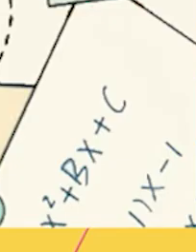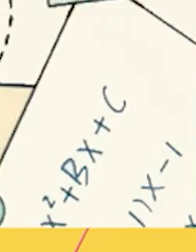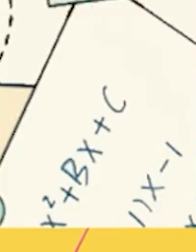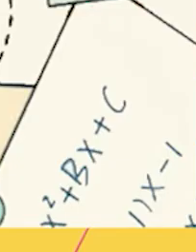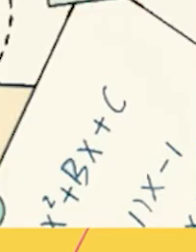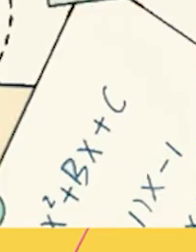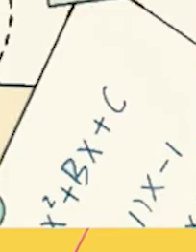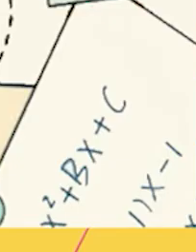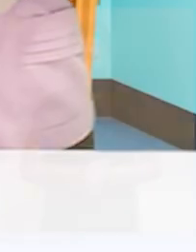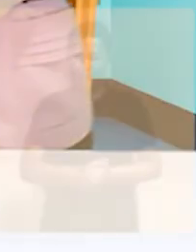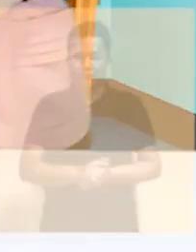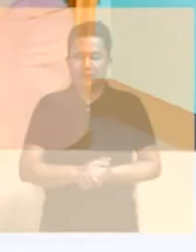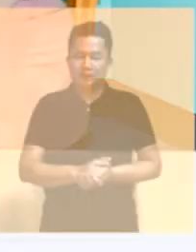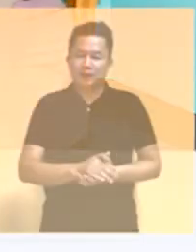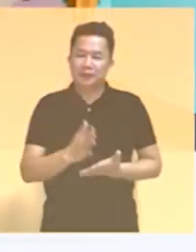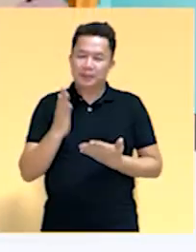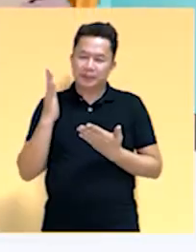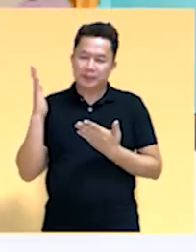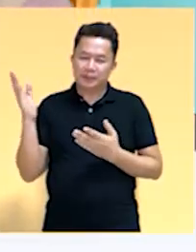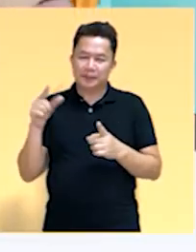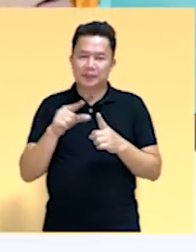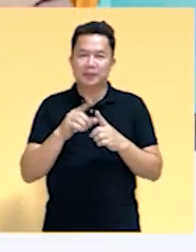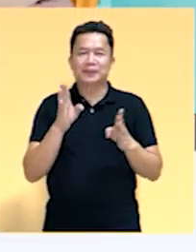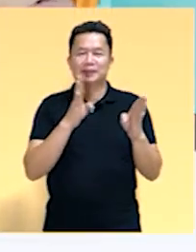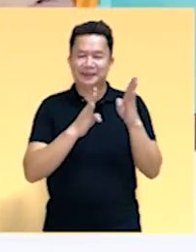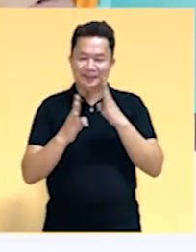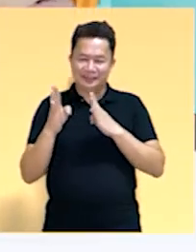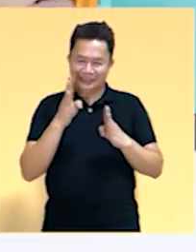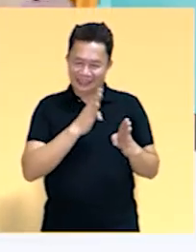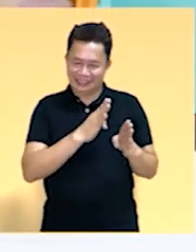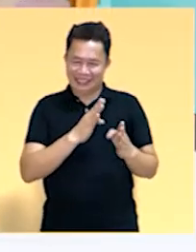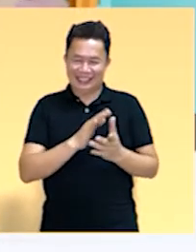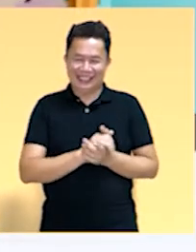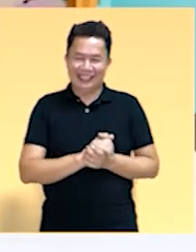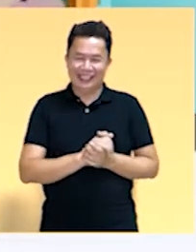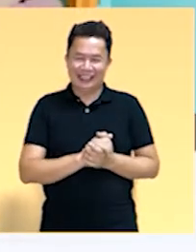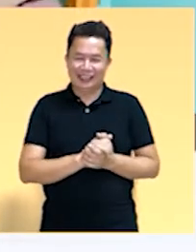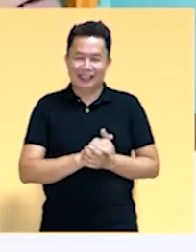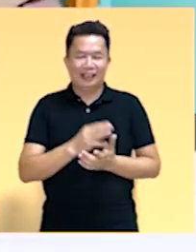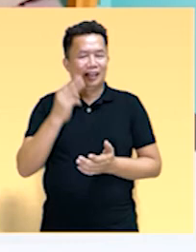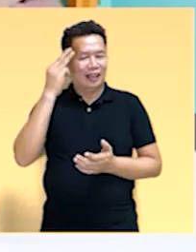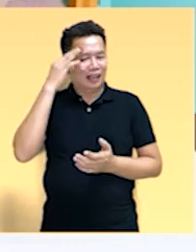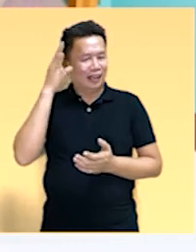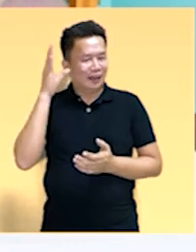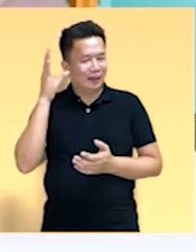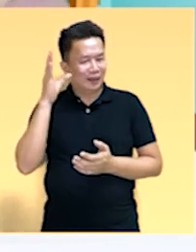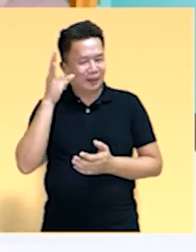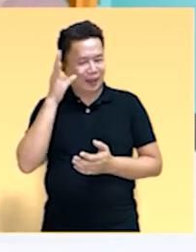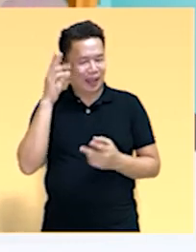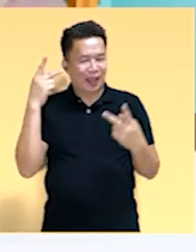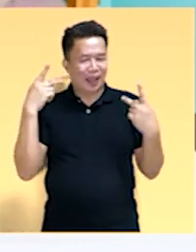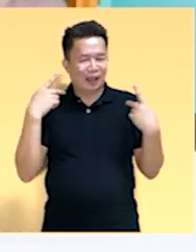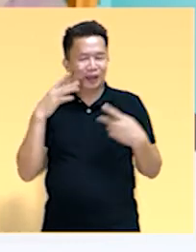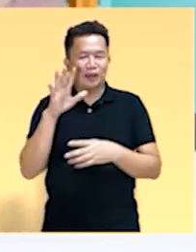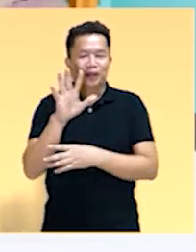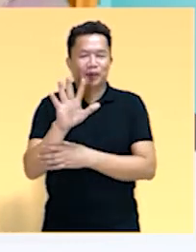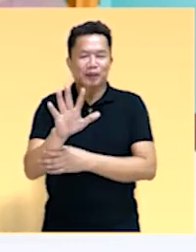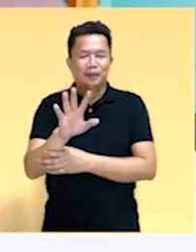Mathalino! Narito ang word problem. Si Mang Carlos ay may